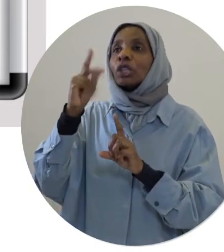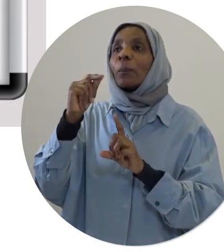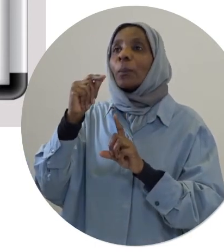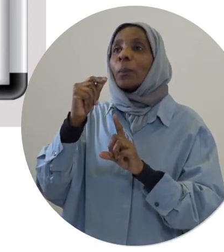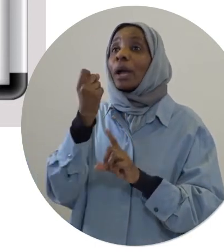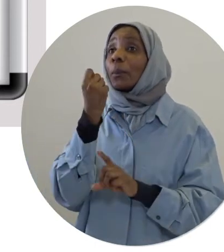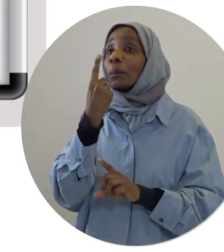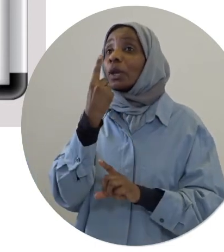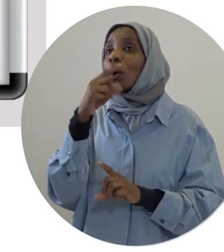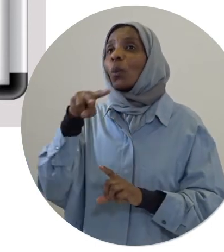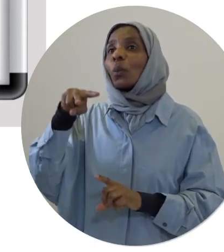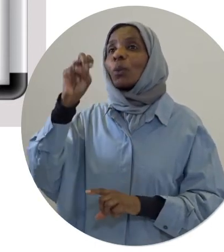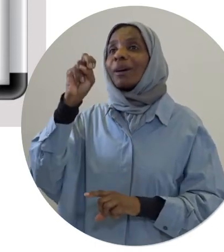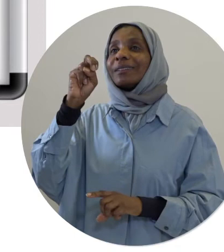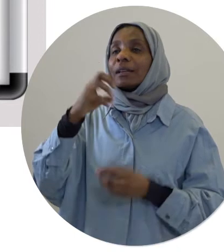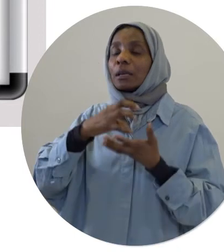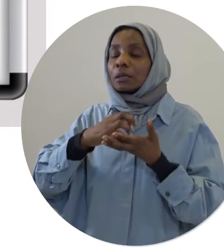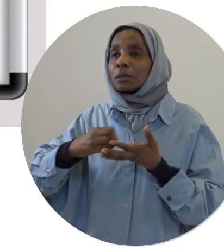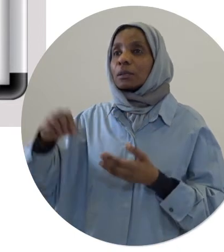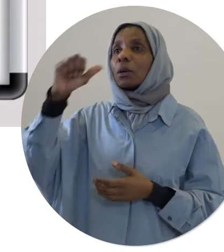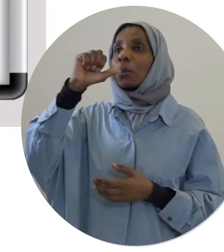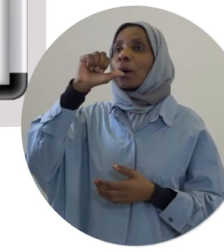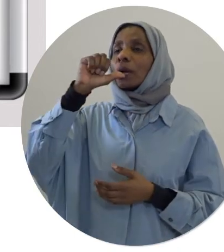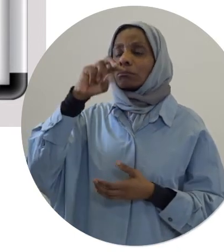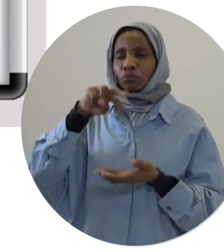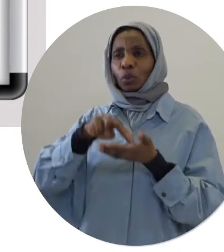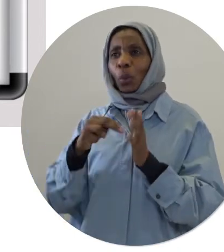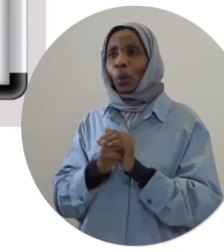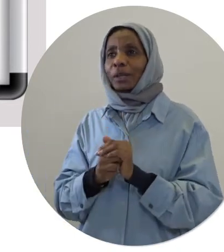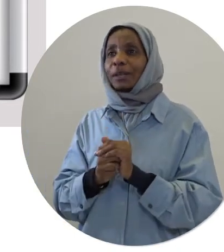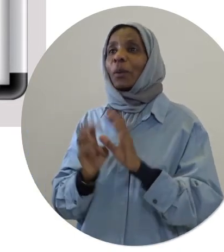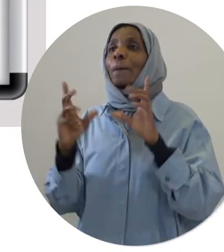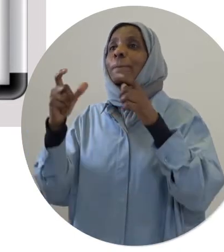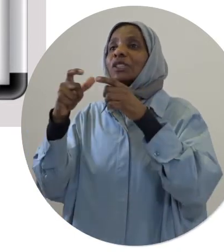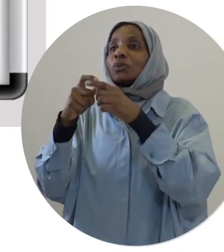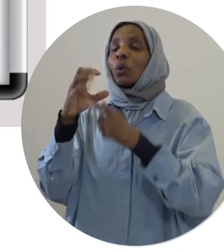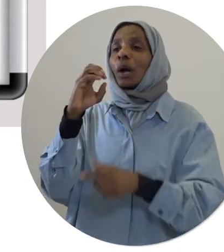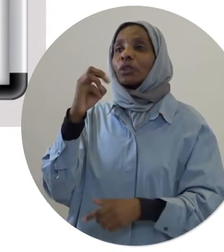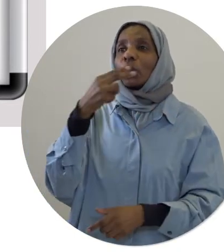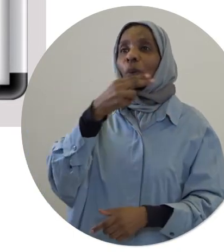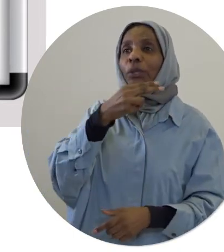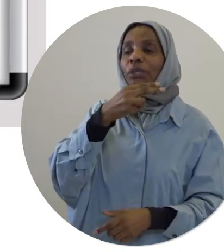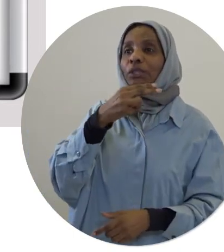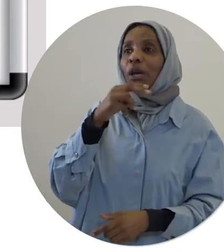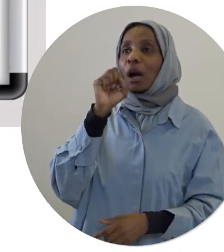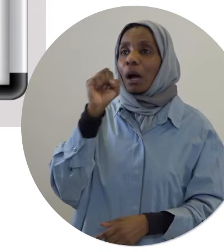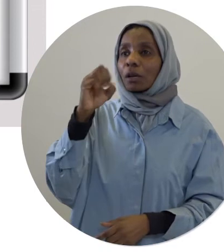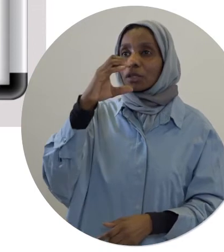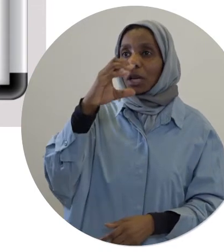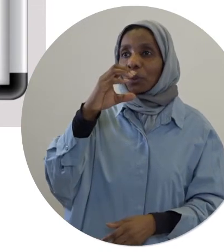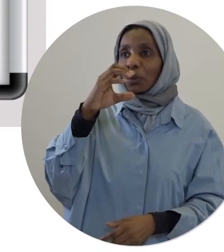180 سيليزية سيتم انتزاع الماء كالتالي: مجموعة الهيدروكسيل من ذرة